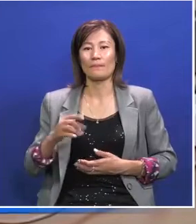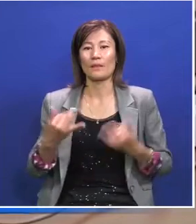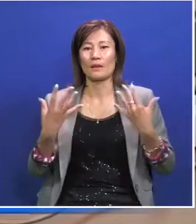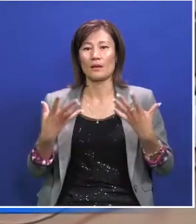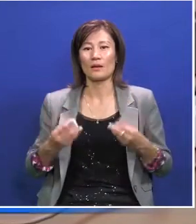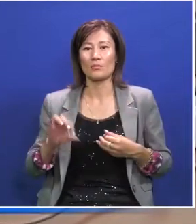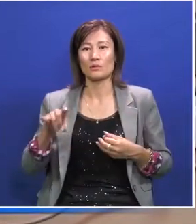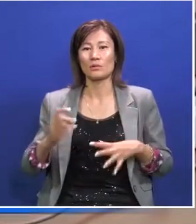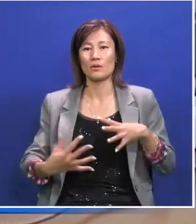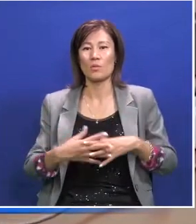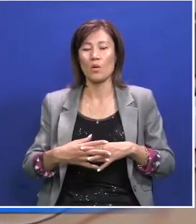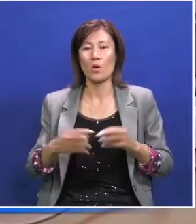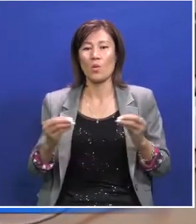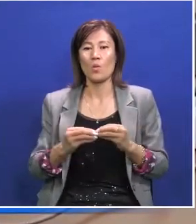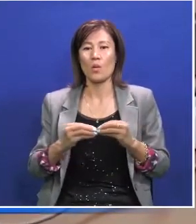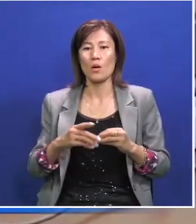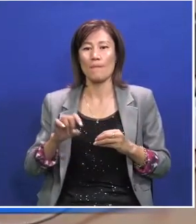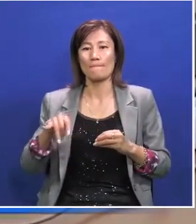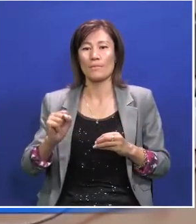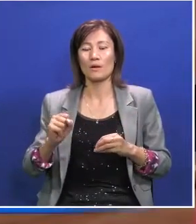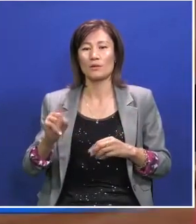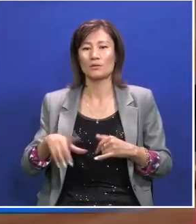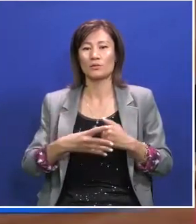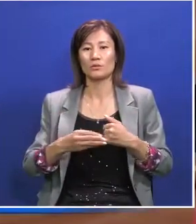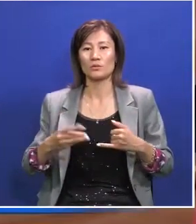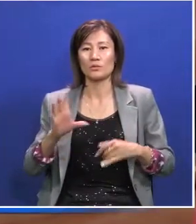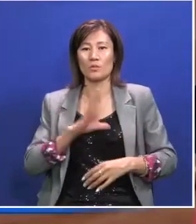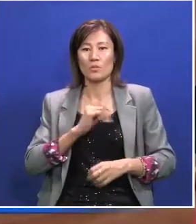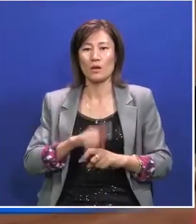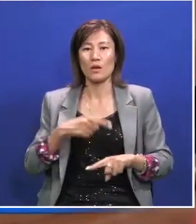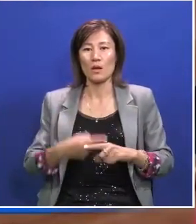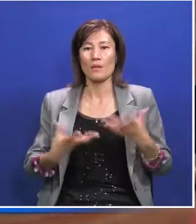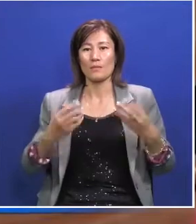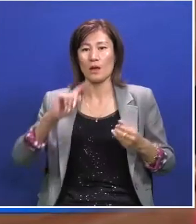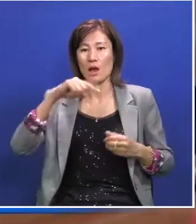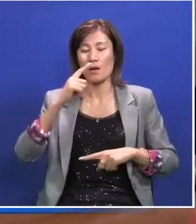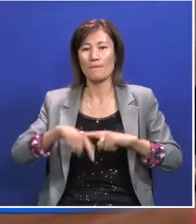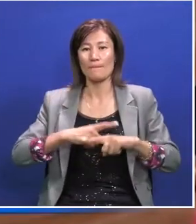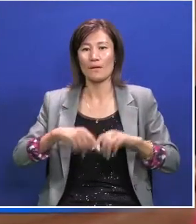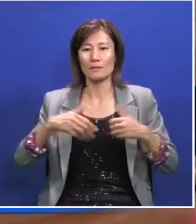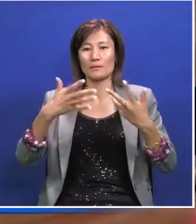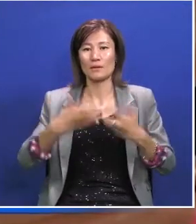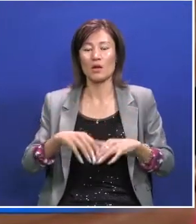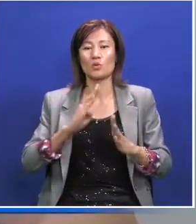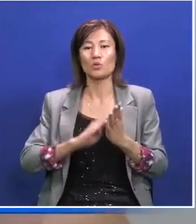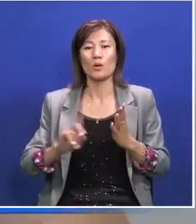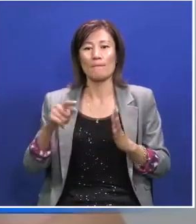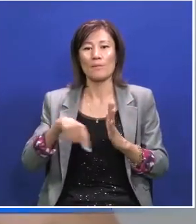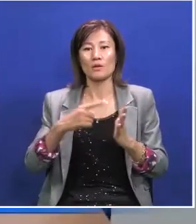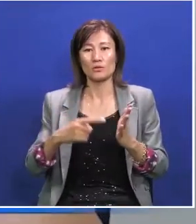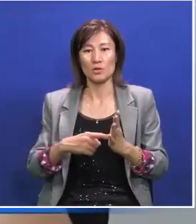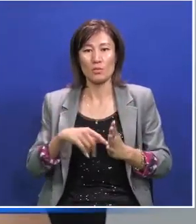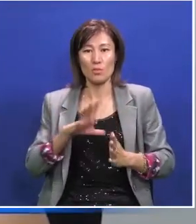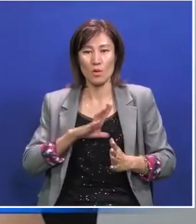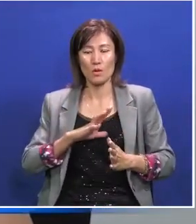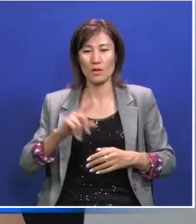Ордабасы ауданында 10 нұсқаушы бақылаушы учаскелері орналасқан. Айта кеткен жөн, ұлттық халық санағында 91 сұрақ қамтылған. Онда